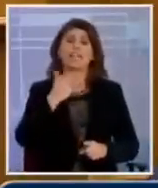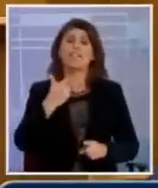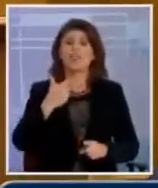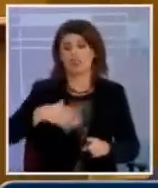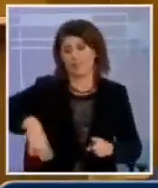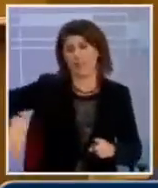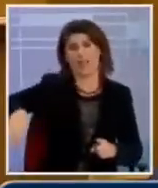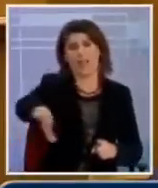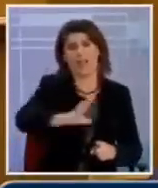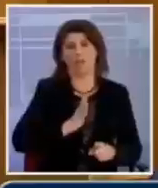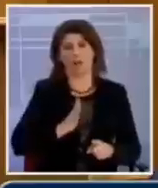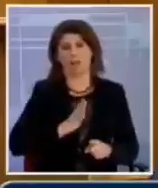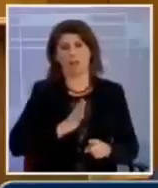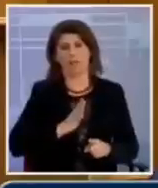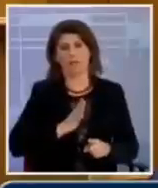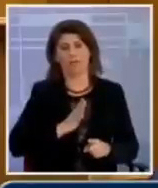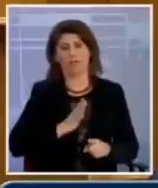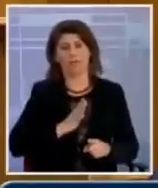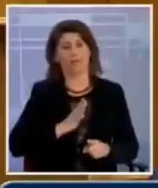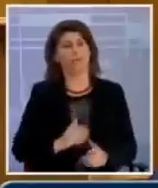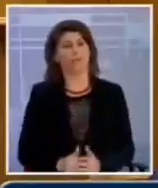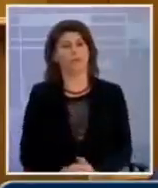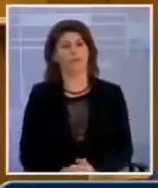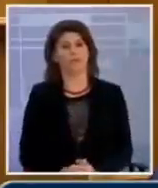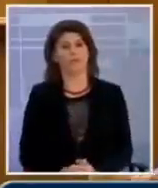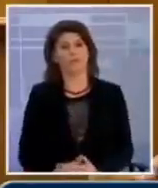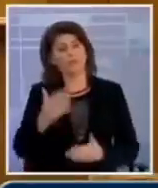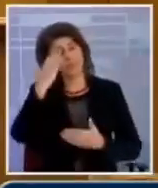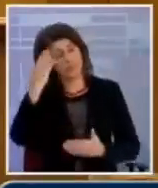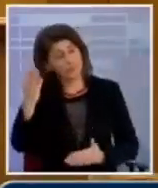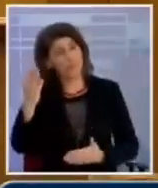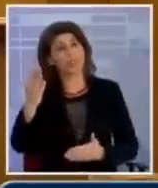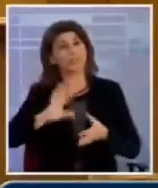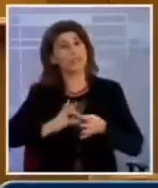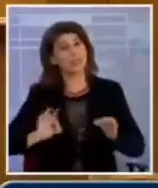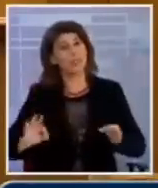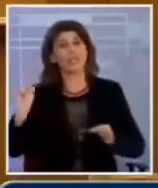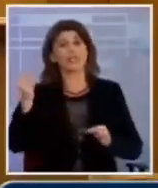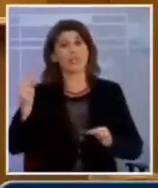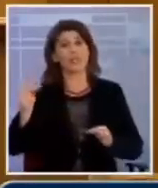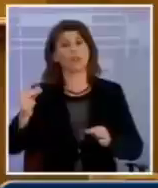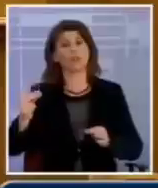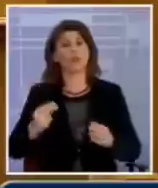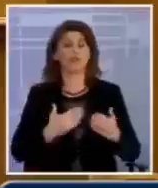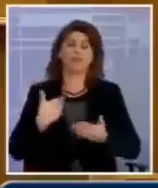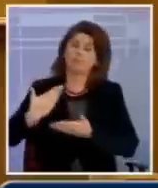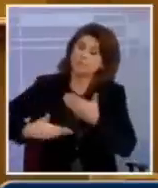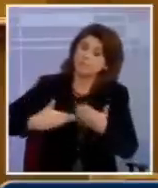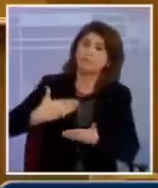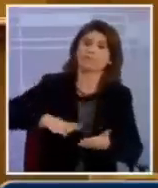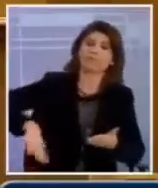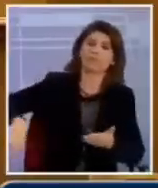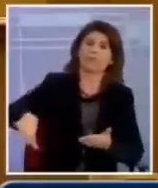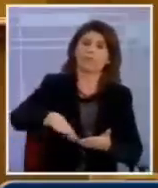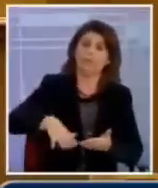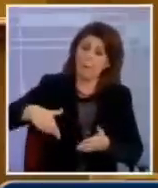λαού. Στην τιμή, στην ιστορία και στον πολιτισμό που κουβαλά αυτός ο λαός στις